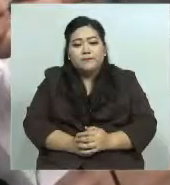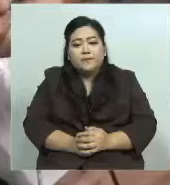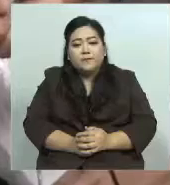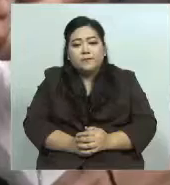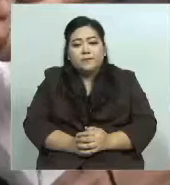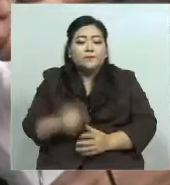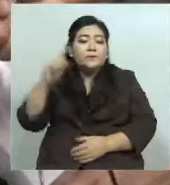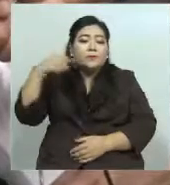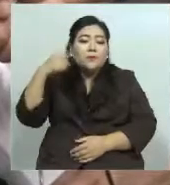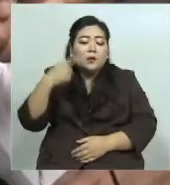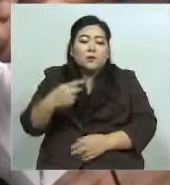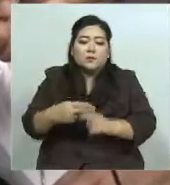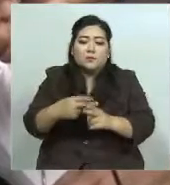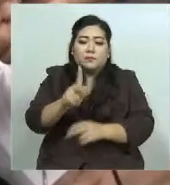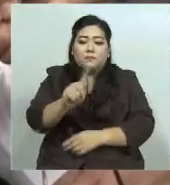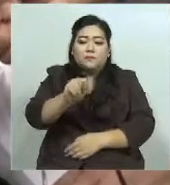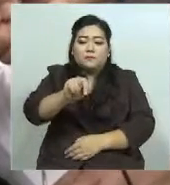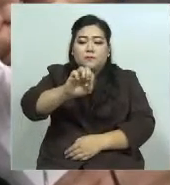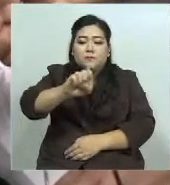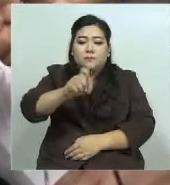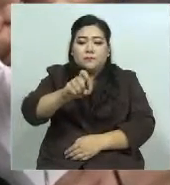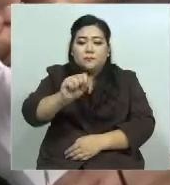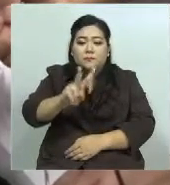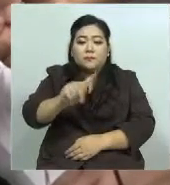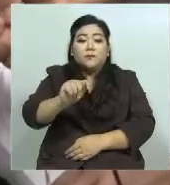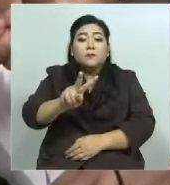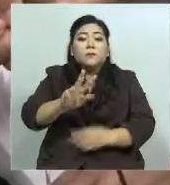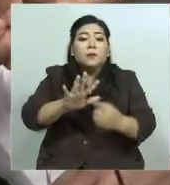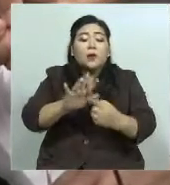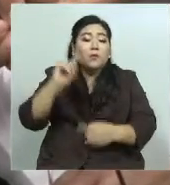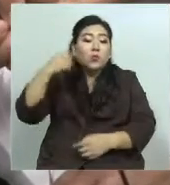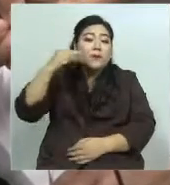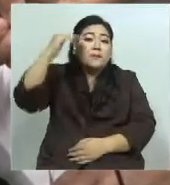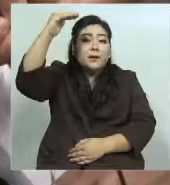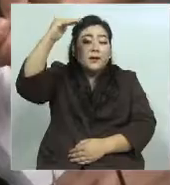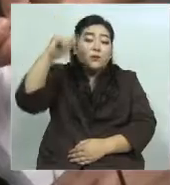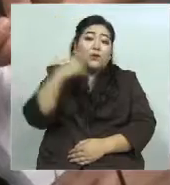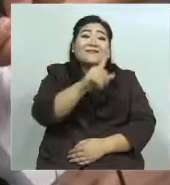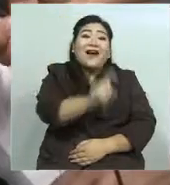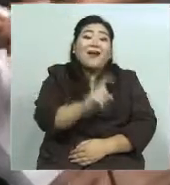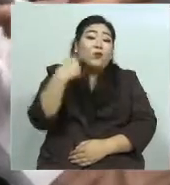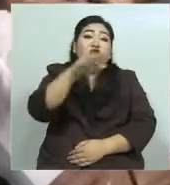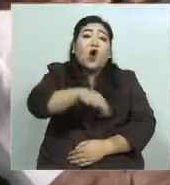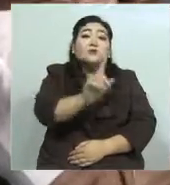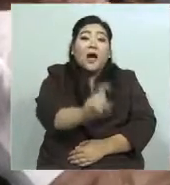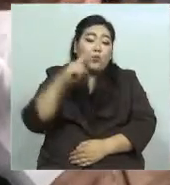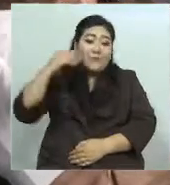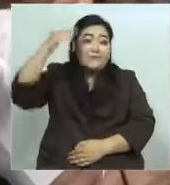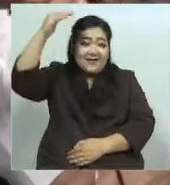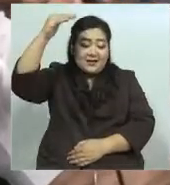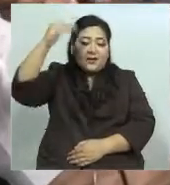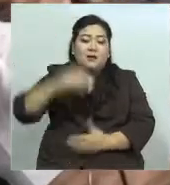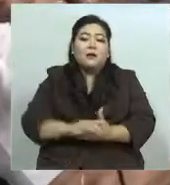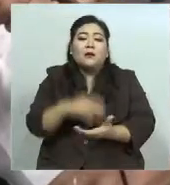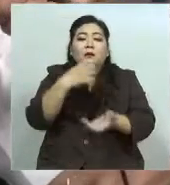้ทางด้านนางสาวคณิษฐาเลิศวรจักรพงศ์พี่สาวของนางนุชนาถงามสุวิชากุลภรร